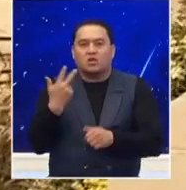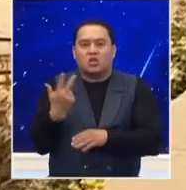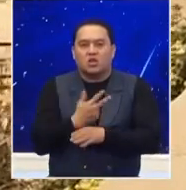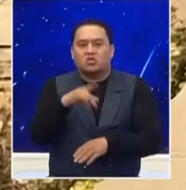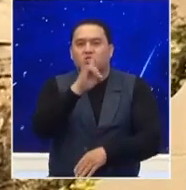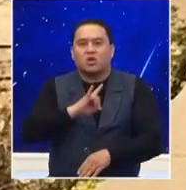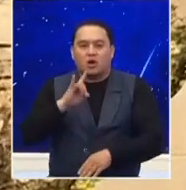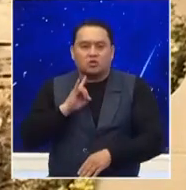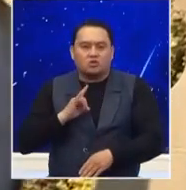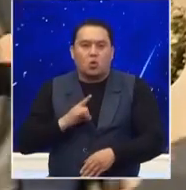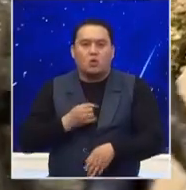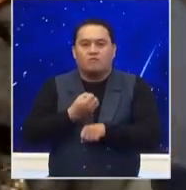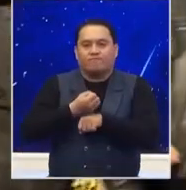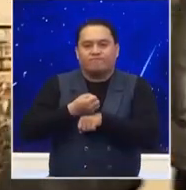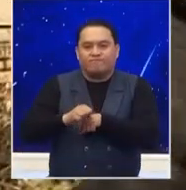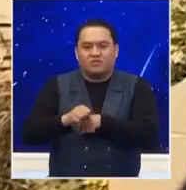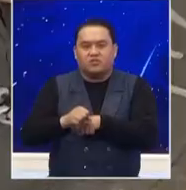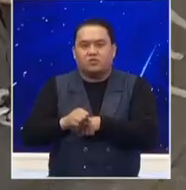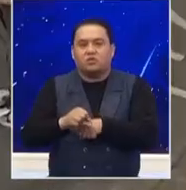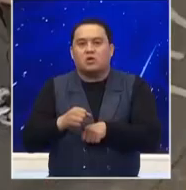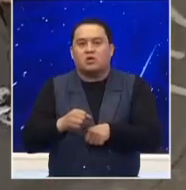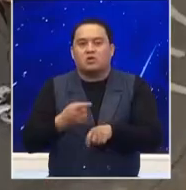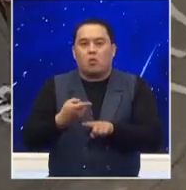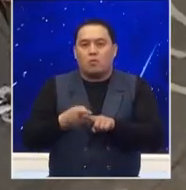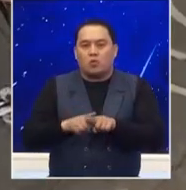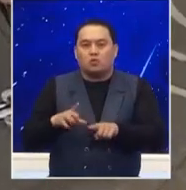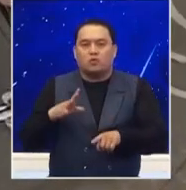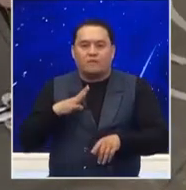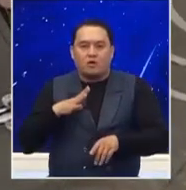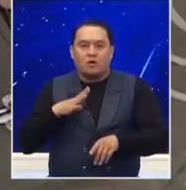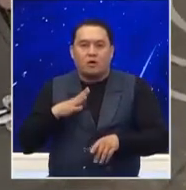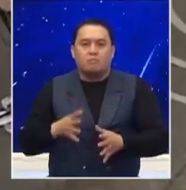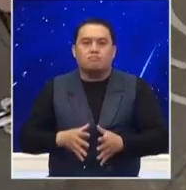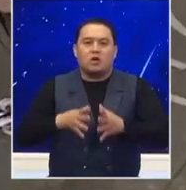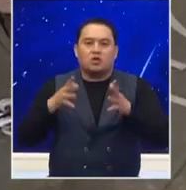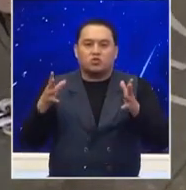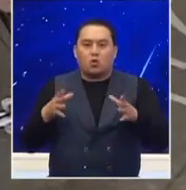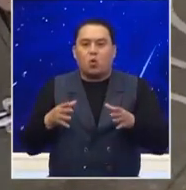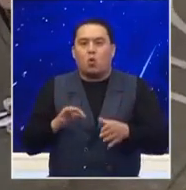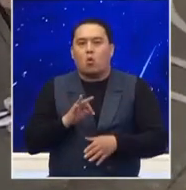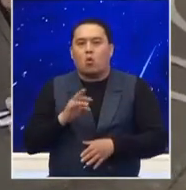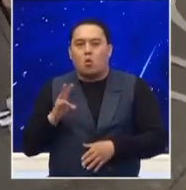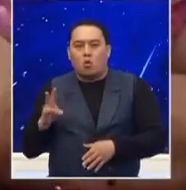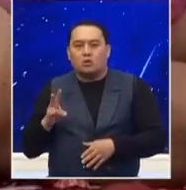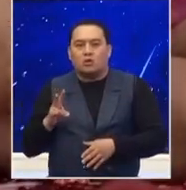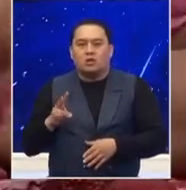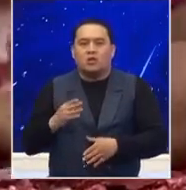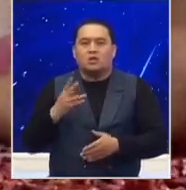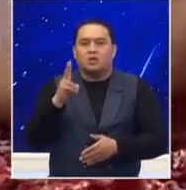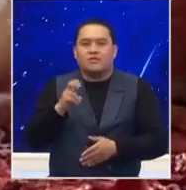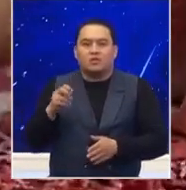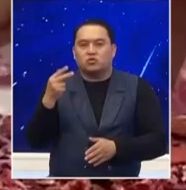третья женщина в нем подвергалась физическому или сексуальному насилию. А в глобальном масштабе, по данным ООН,